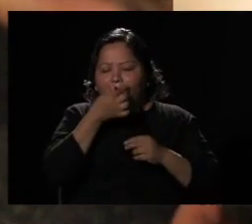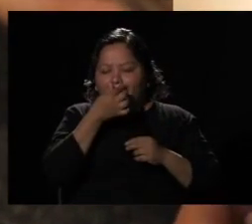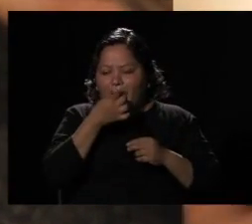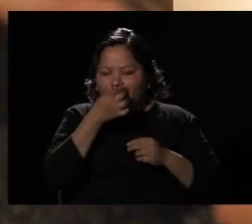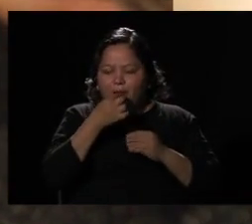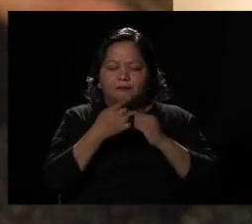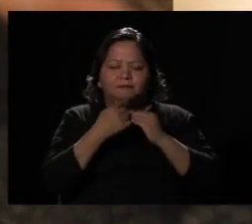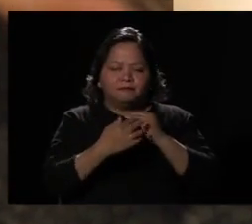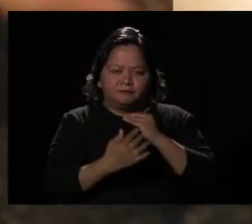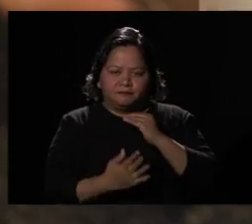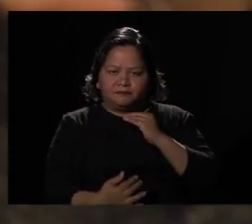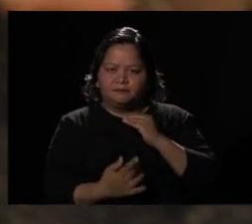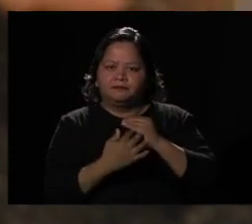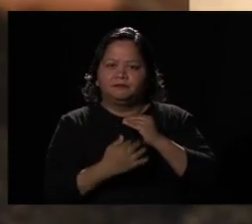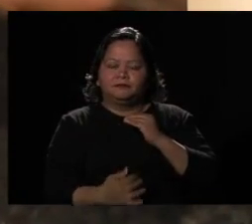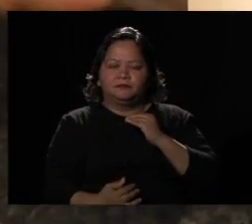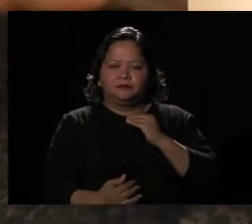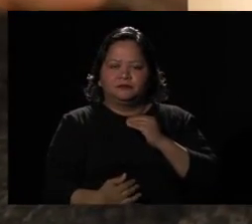sinago